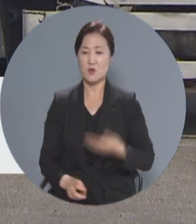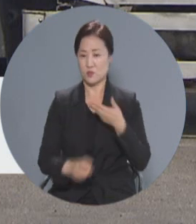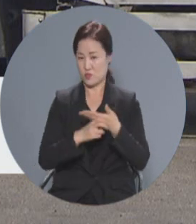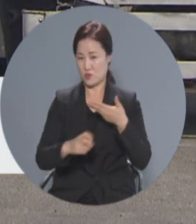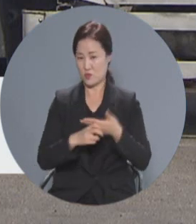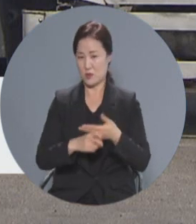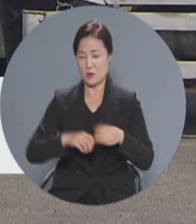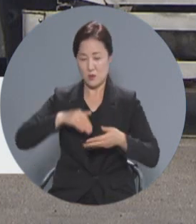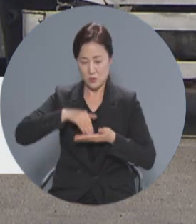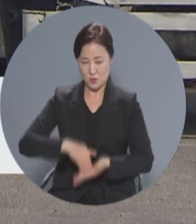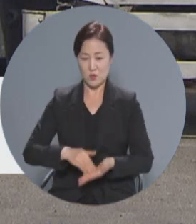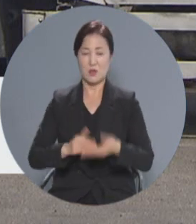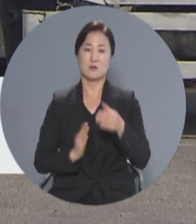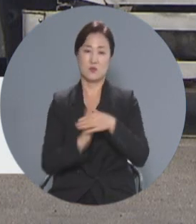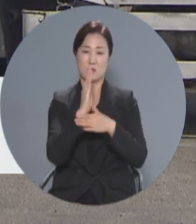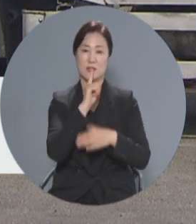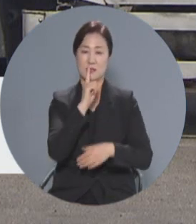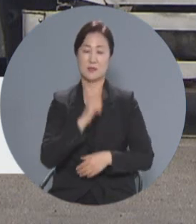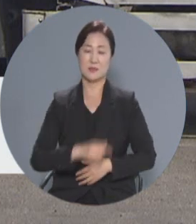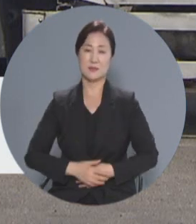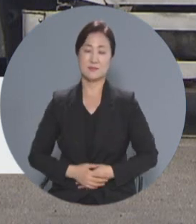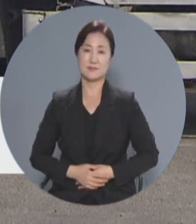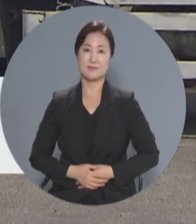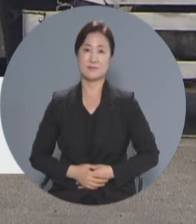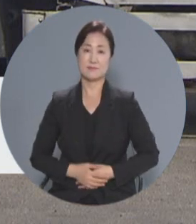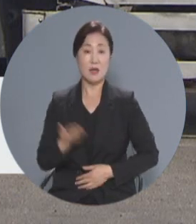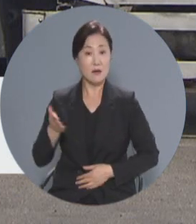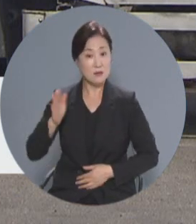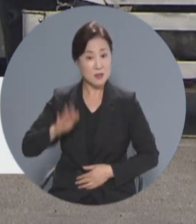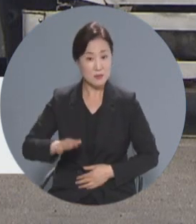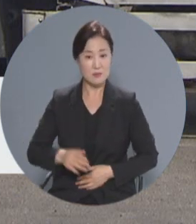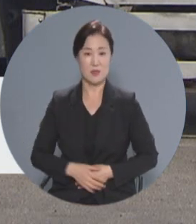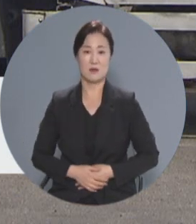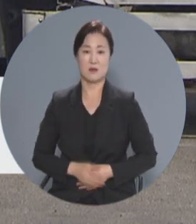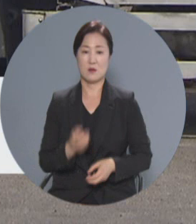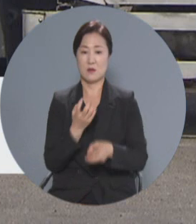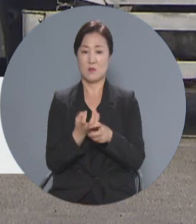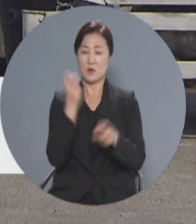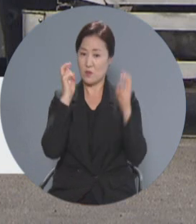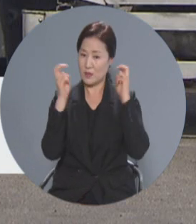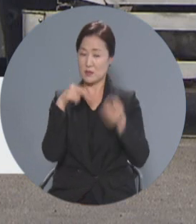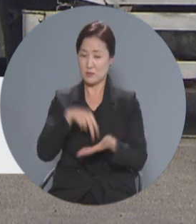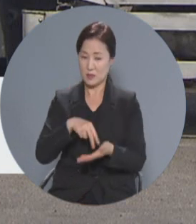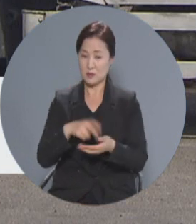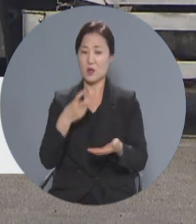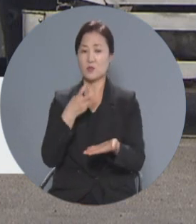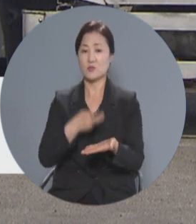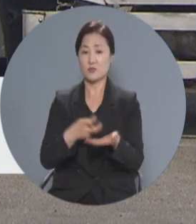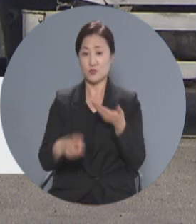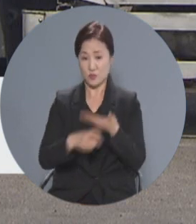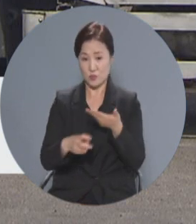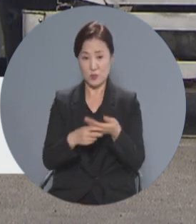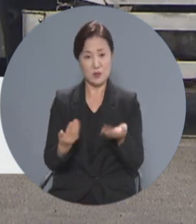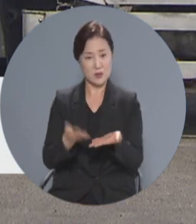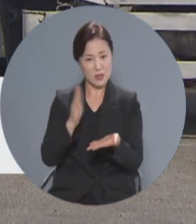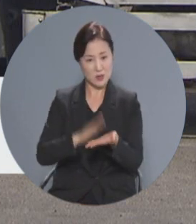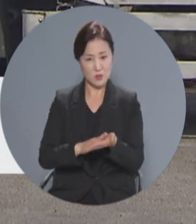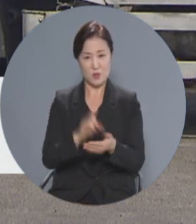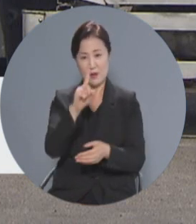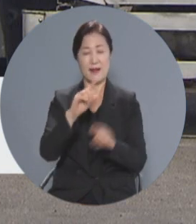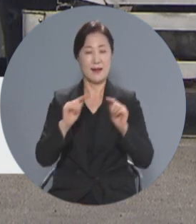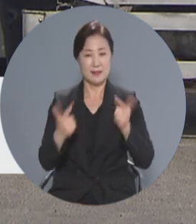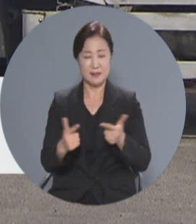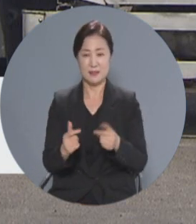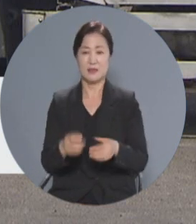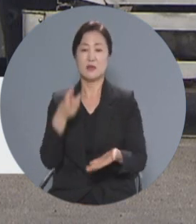중량보다 과적했던 사실이 확인됐습니다. 그런데 운송업계에서는 불법 개조가 이 차량만의 문제는 아니라며 제도적 보완이